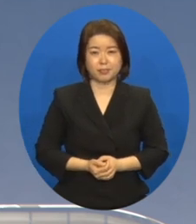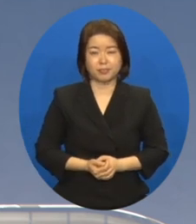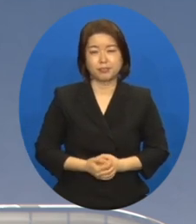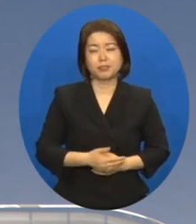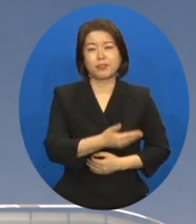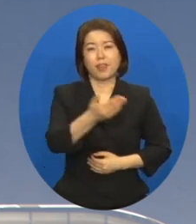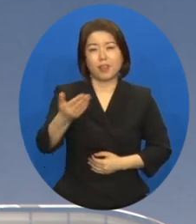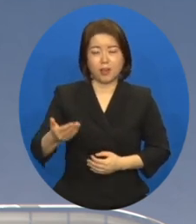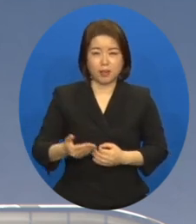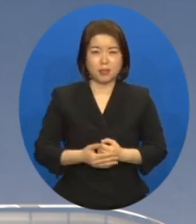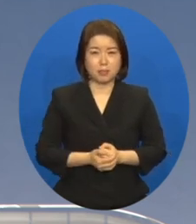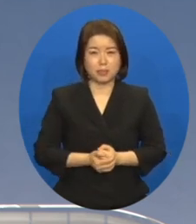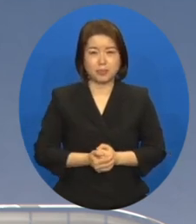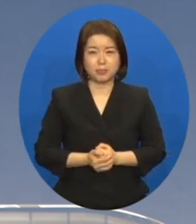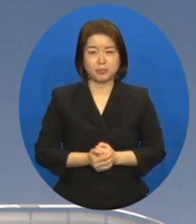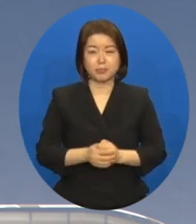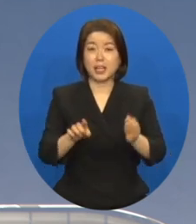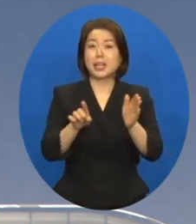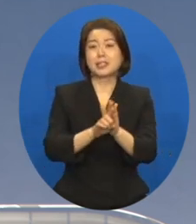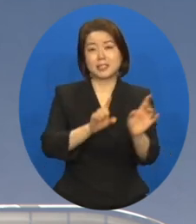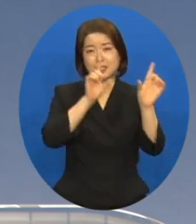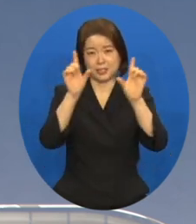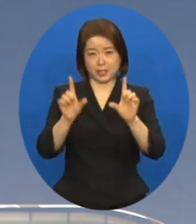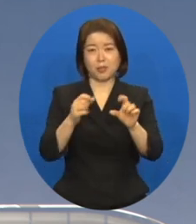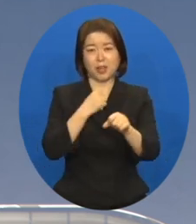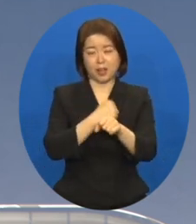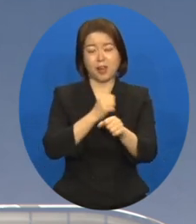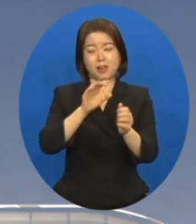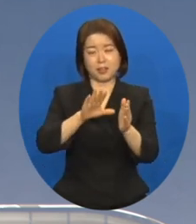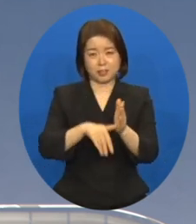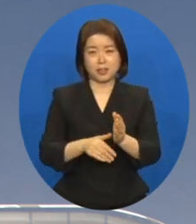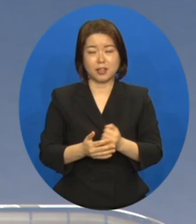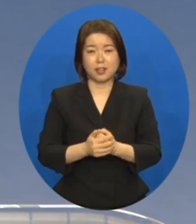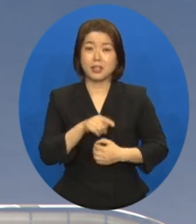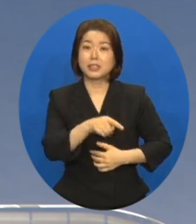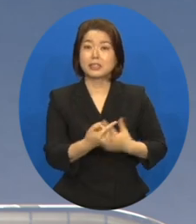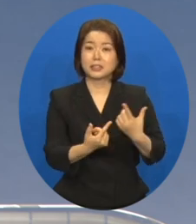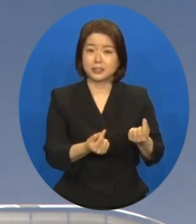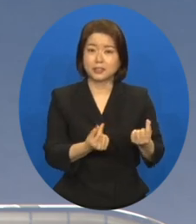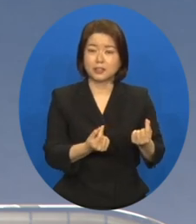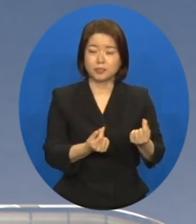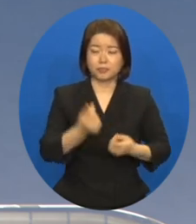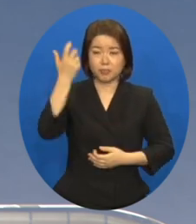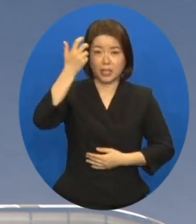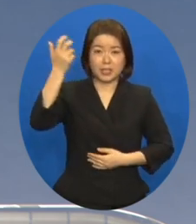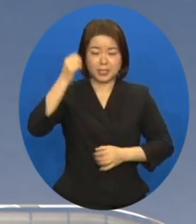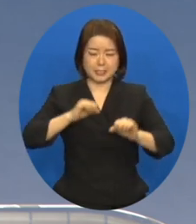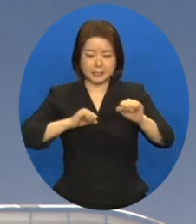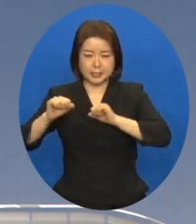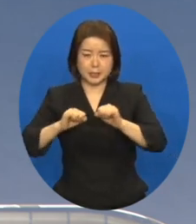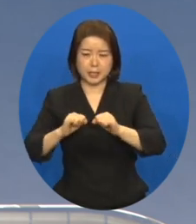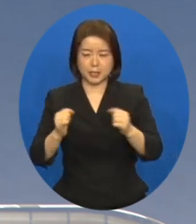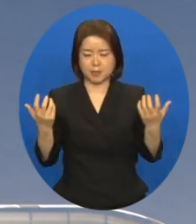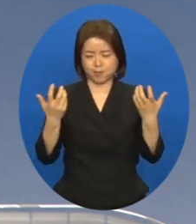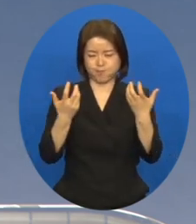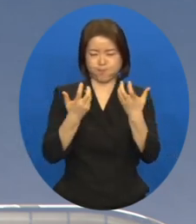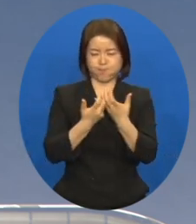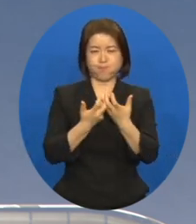여러분 신앙생활 하되 이런 어떤 영적인 역사가 풍성하지